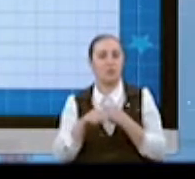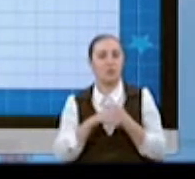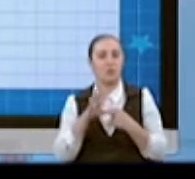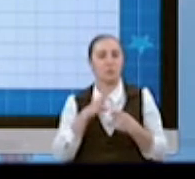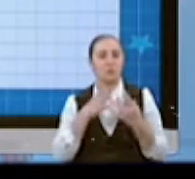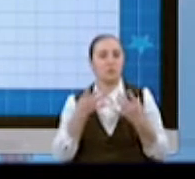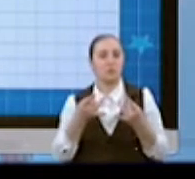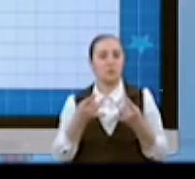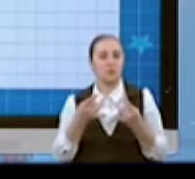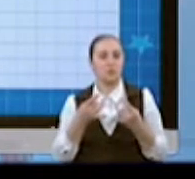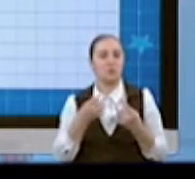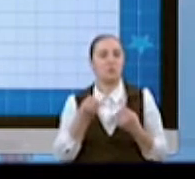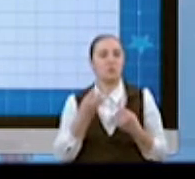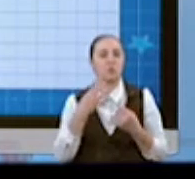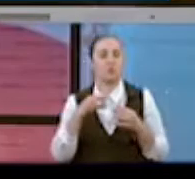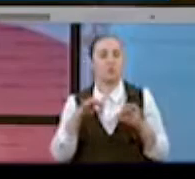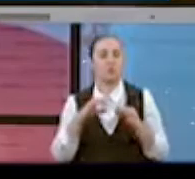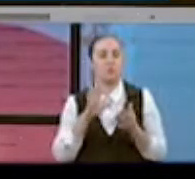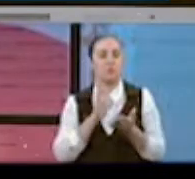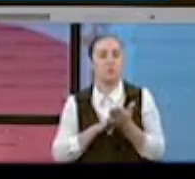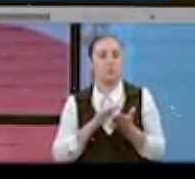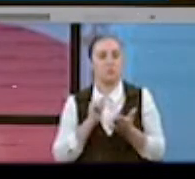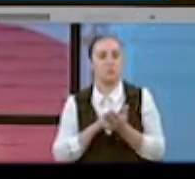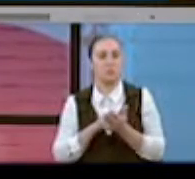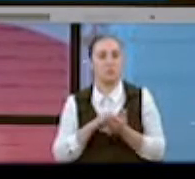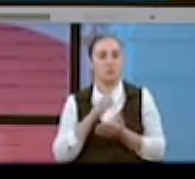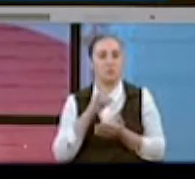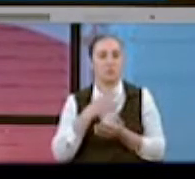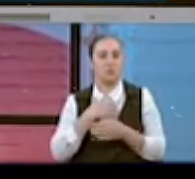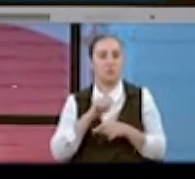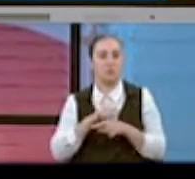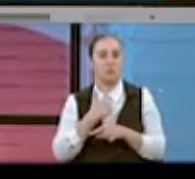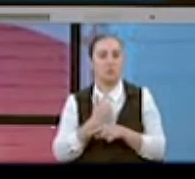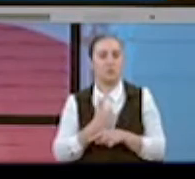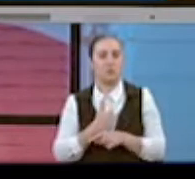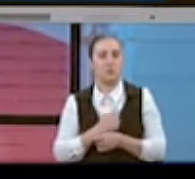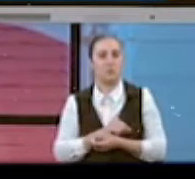сырой. Сколько блинчиков испортил наш герой?